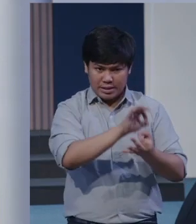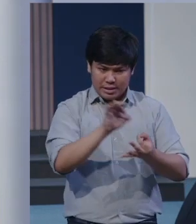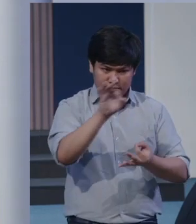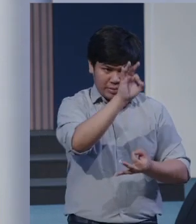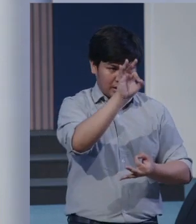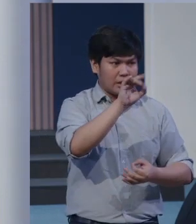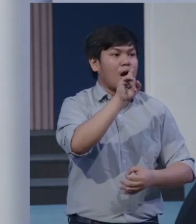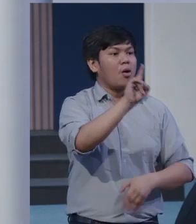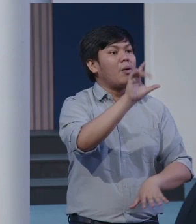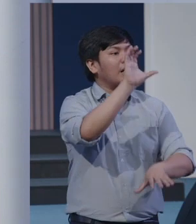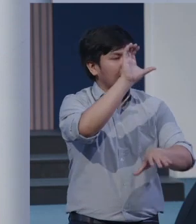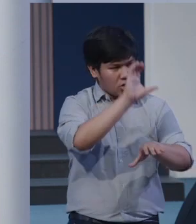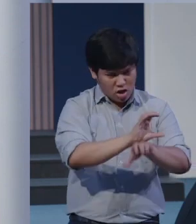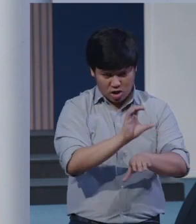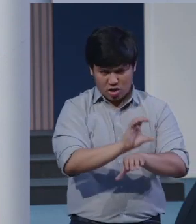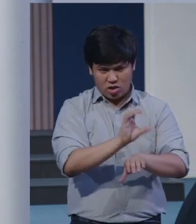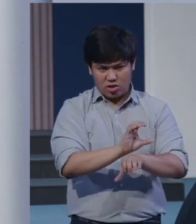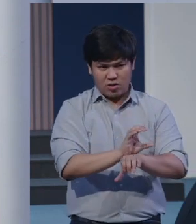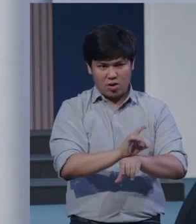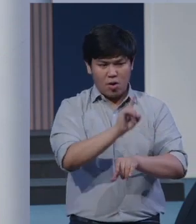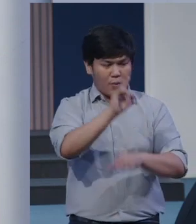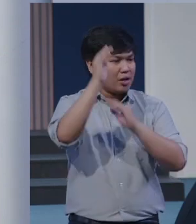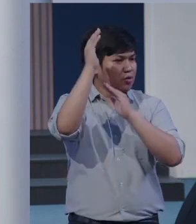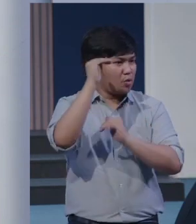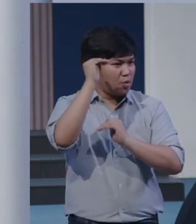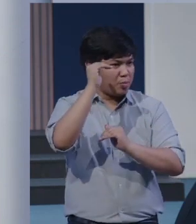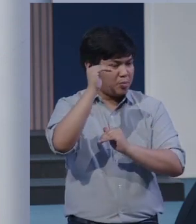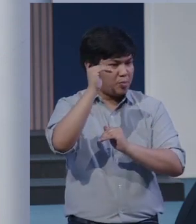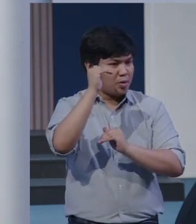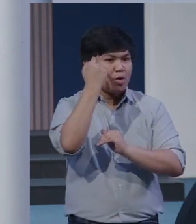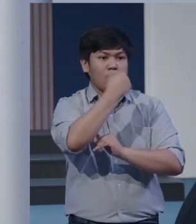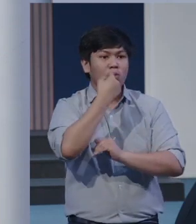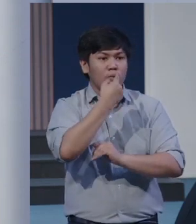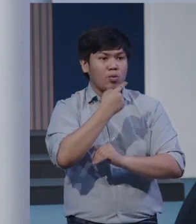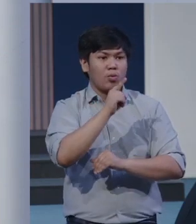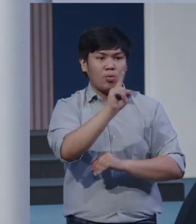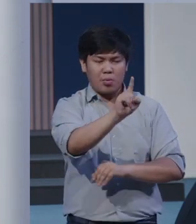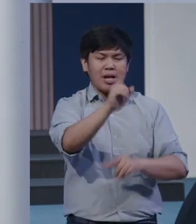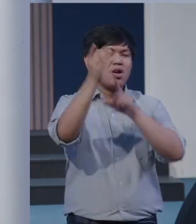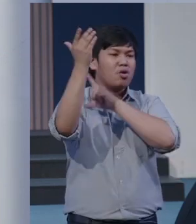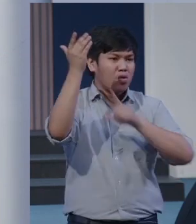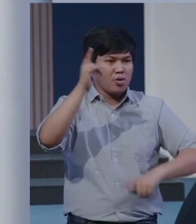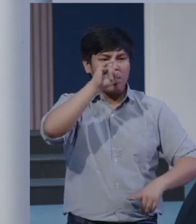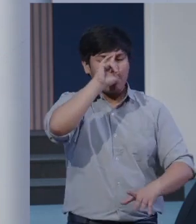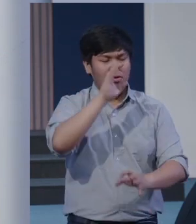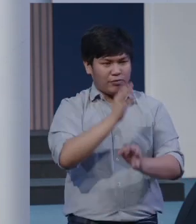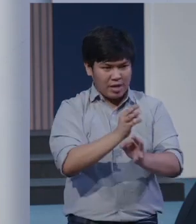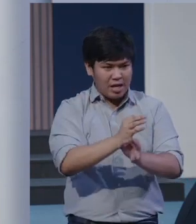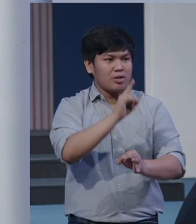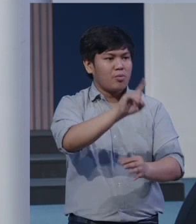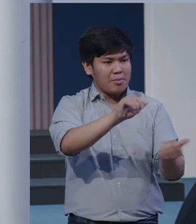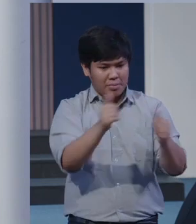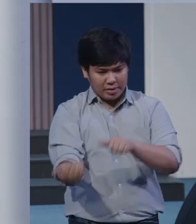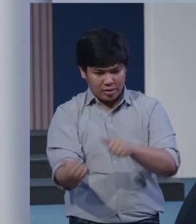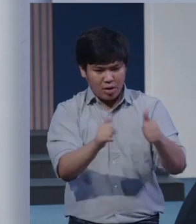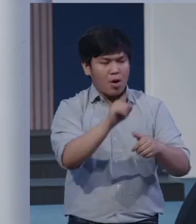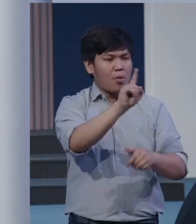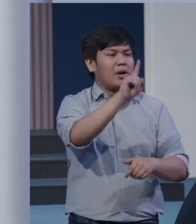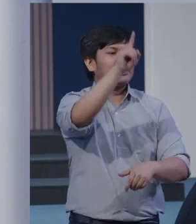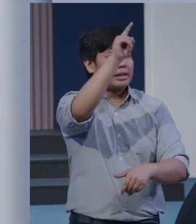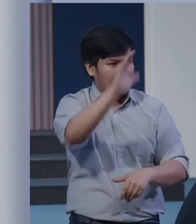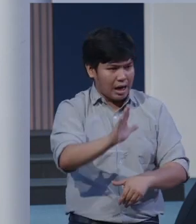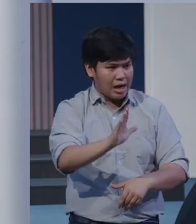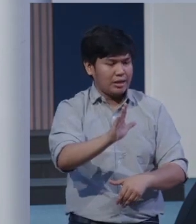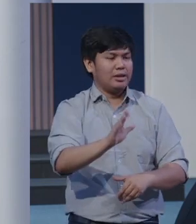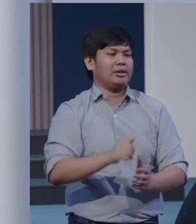as you were called to the one hope that belongs to your call one Lord one Faith one baptism one God and father